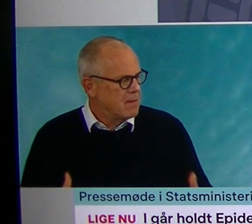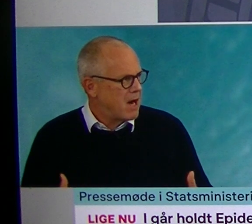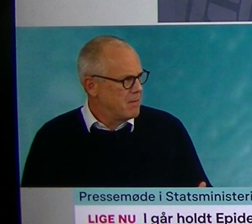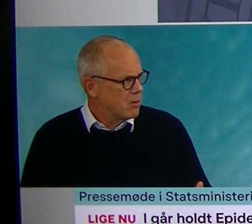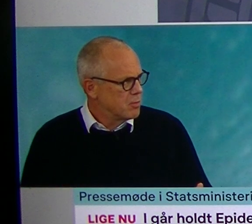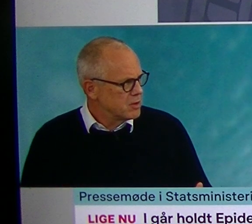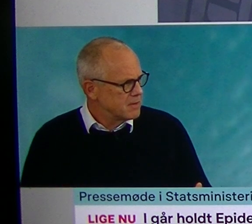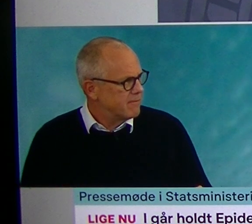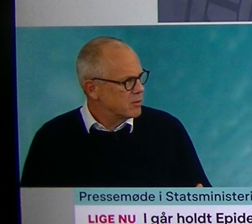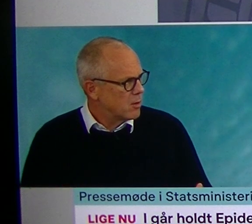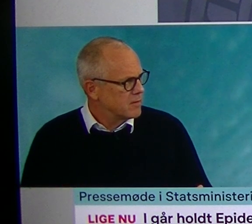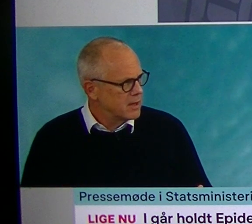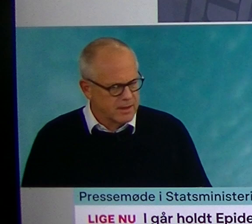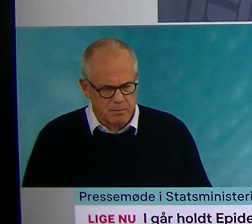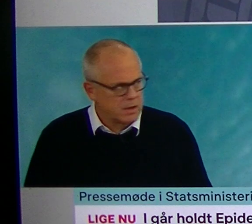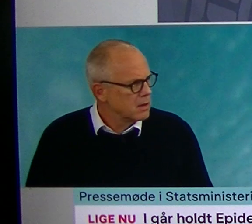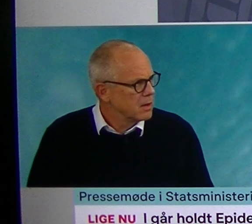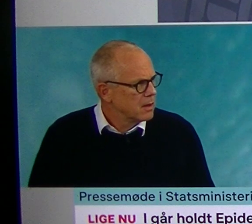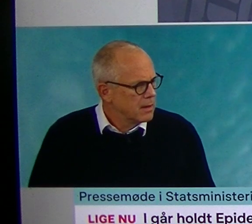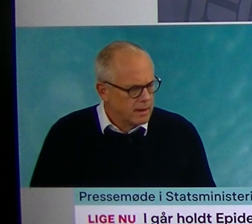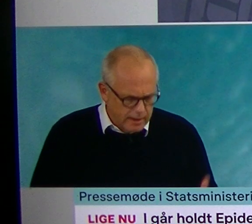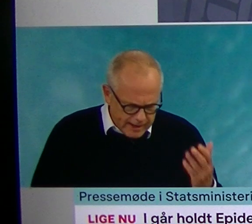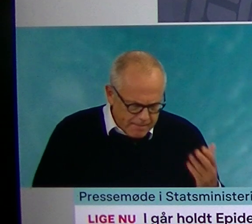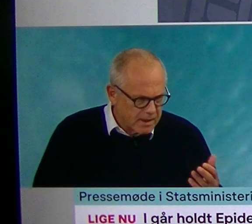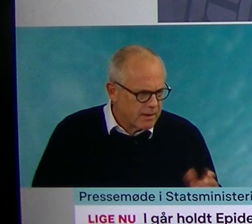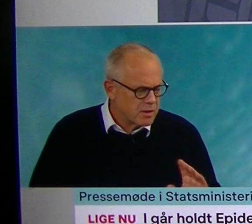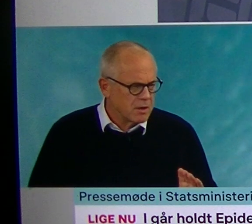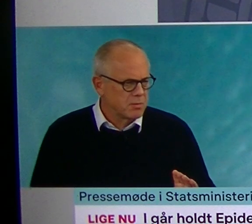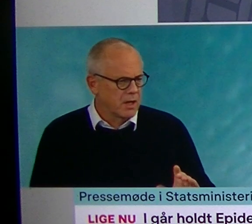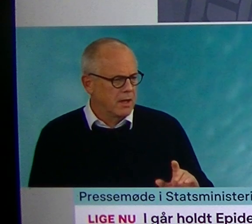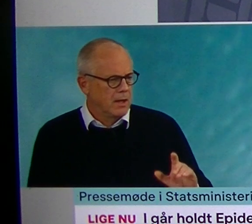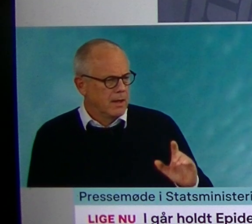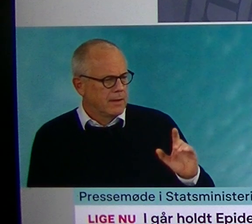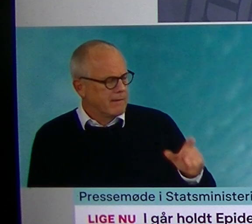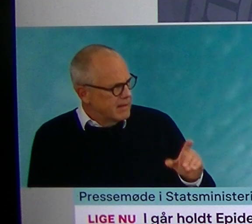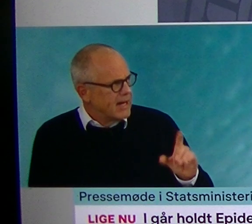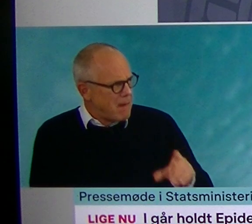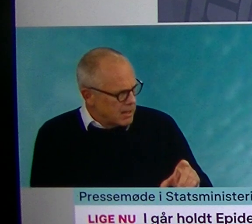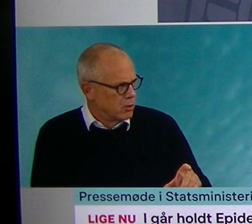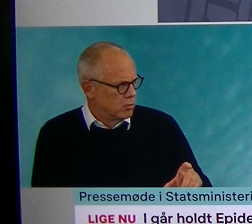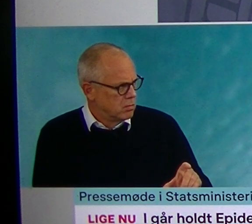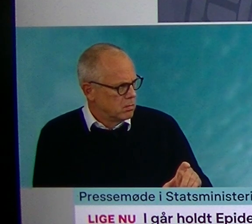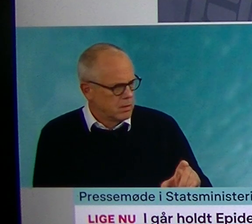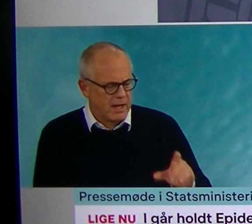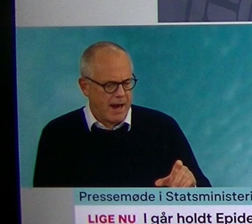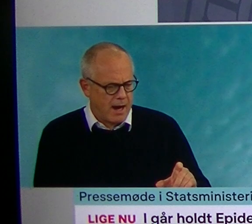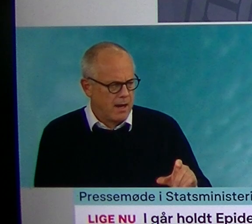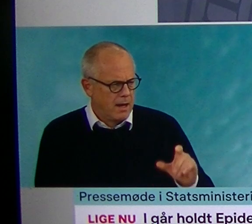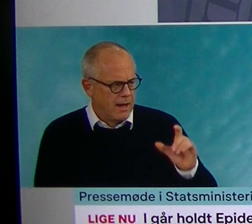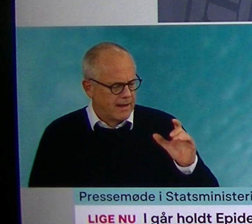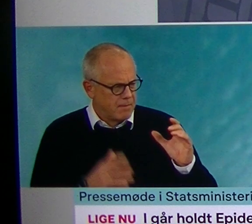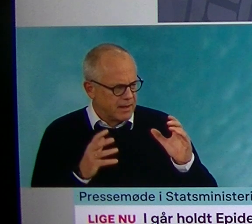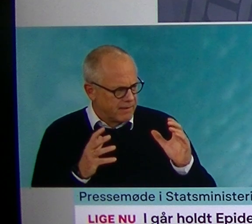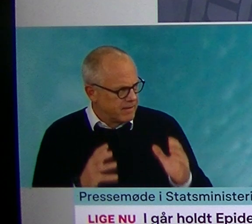Og ham fra Statens Serum Institut. hedder Uldum. Jeg kan ikke huske, hedder. Det hedder Uldum i et eller andet efternav. er,